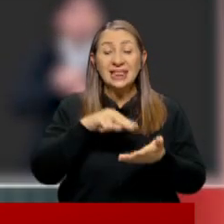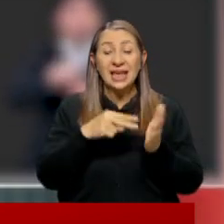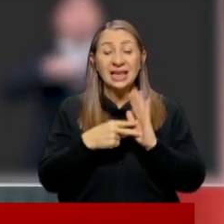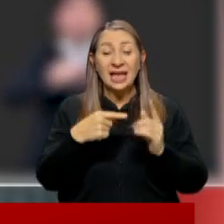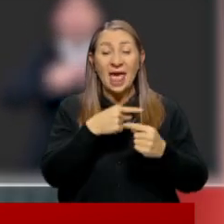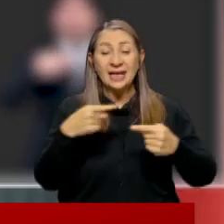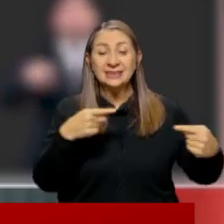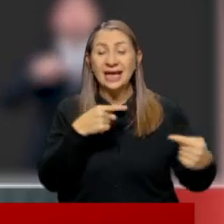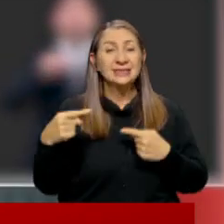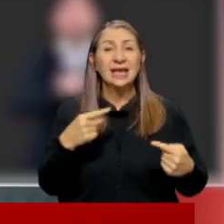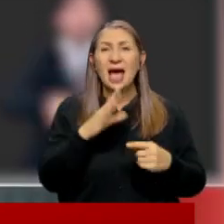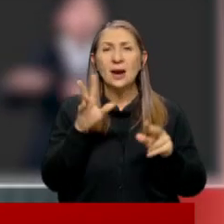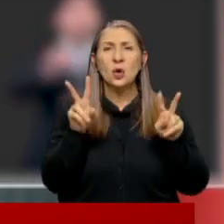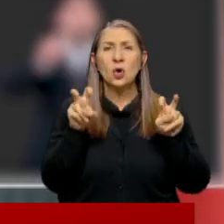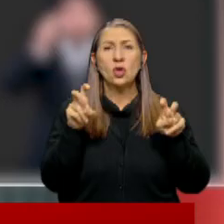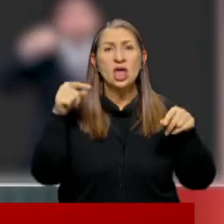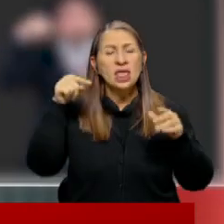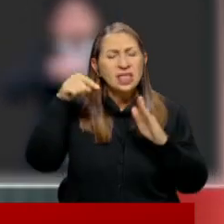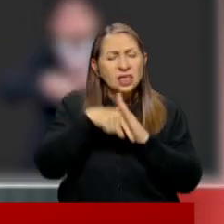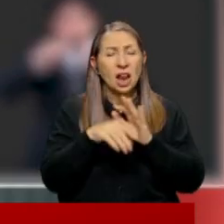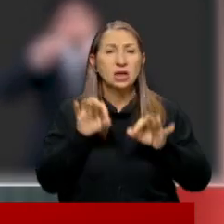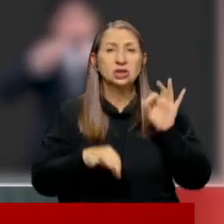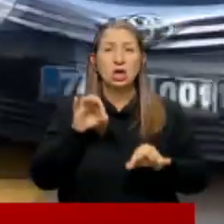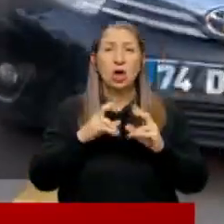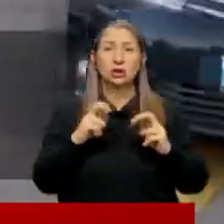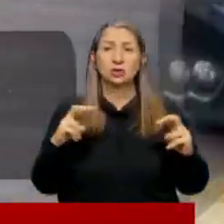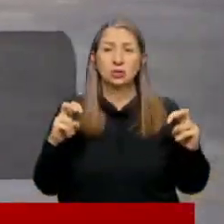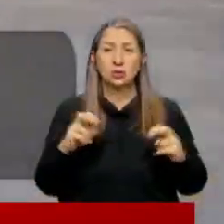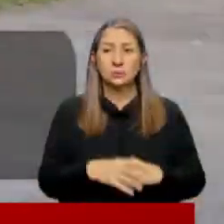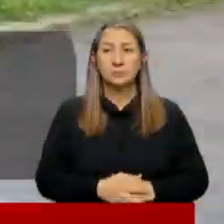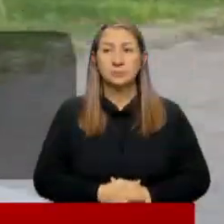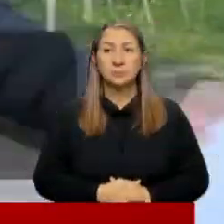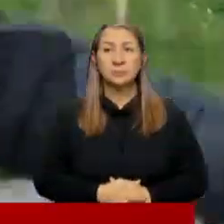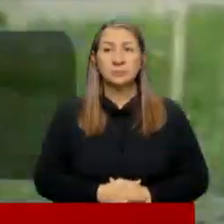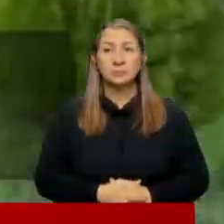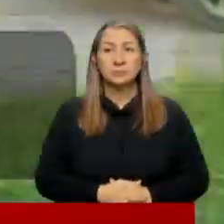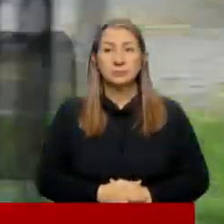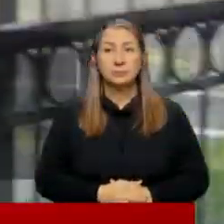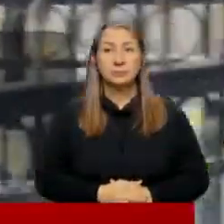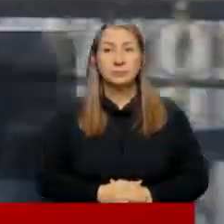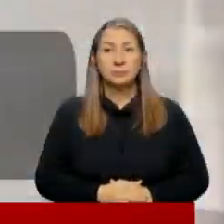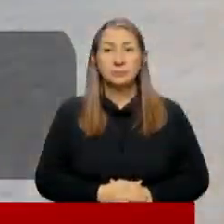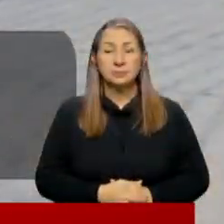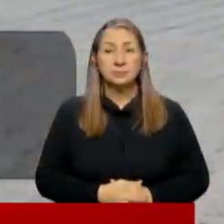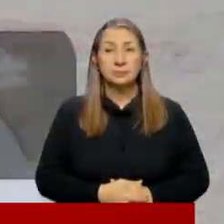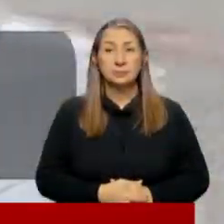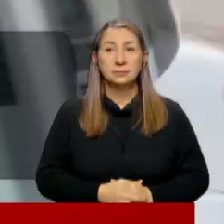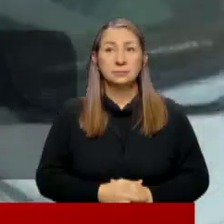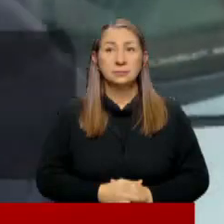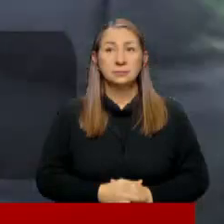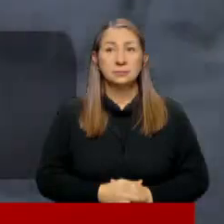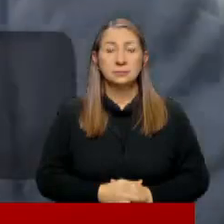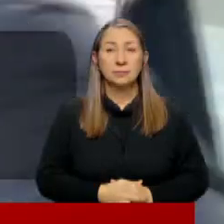eksiklere kadar her konu inceleniyor araştırılıyor soruşturma ne aşamada ne söyleyeyim bir gelişme var mı